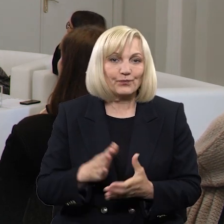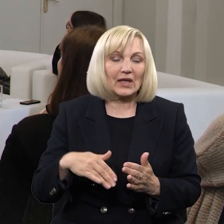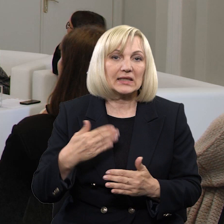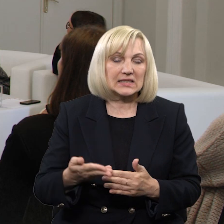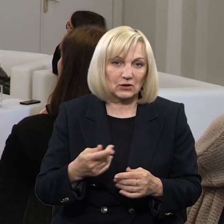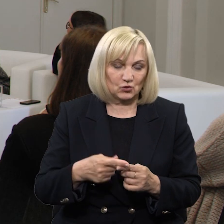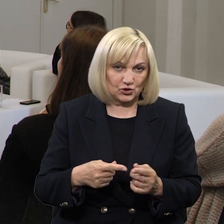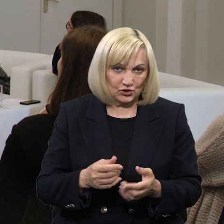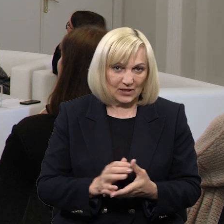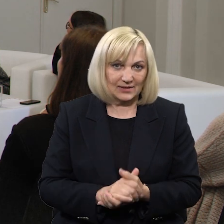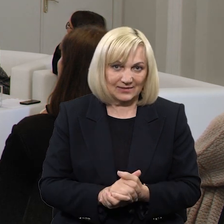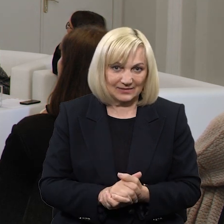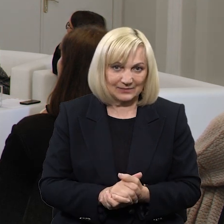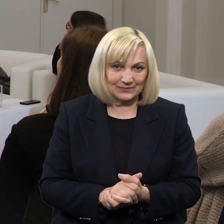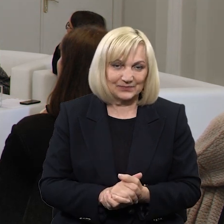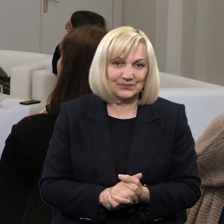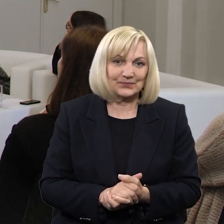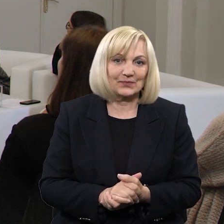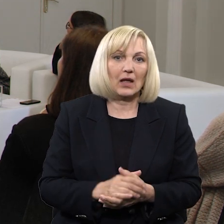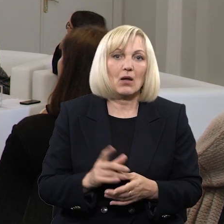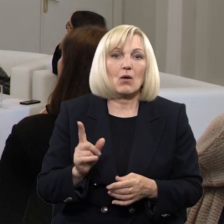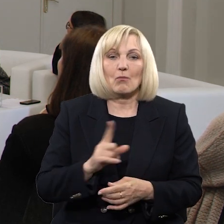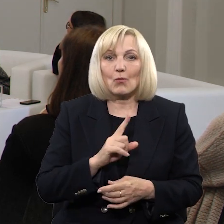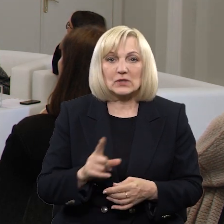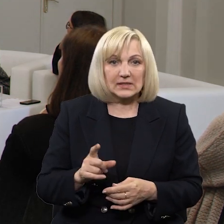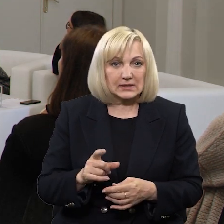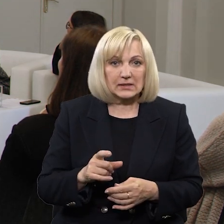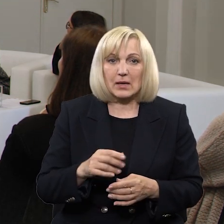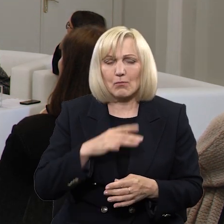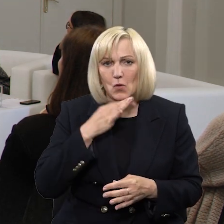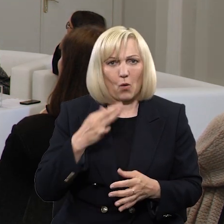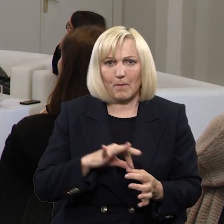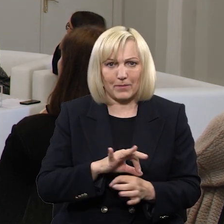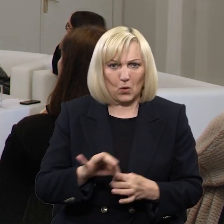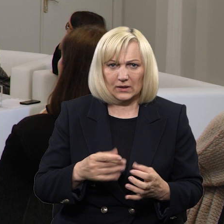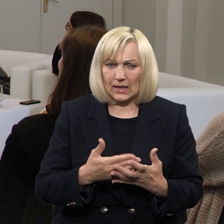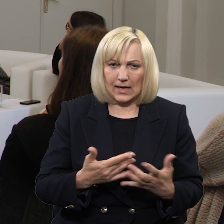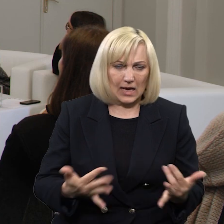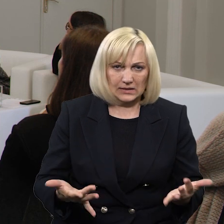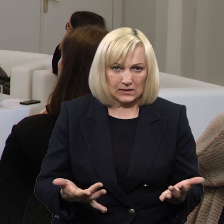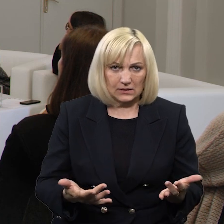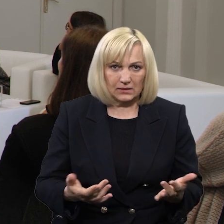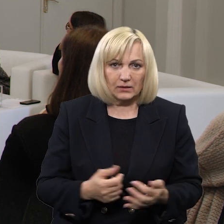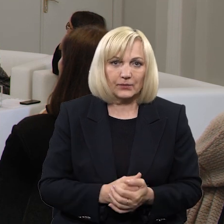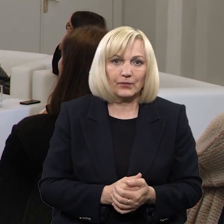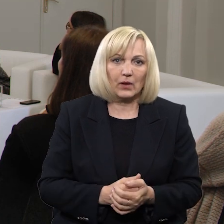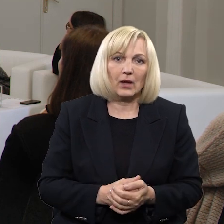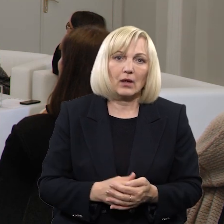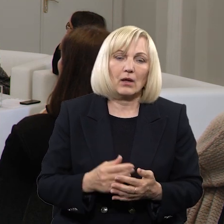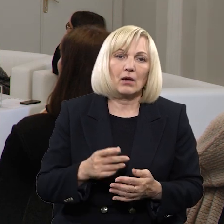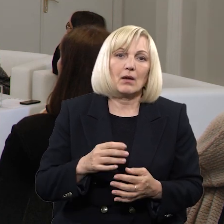к следующей части марлезонского балета в музее очень много проектов самых разных